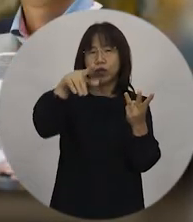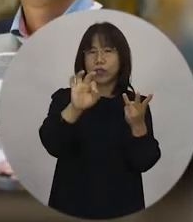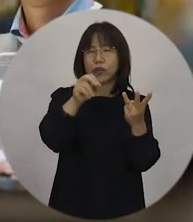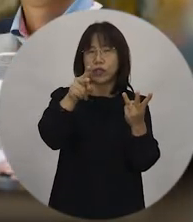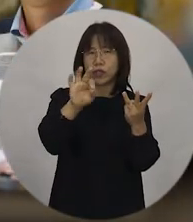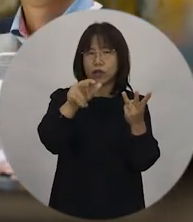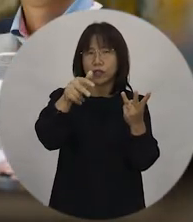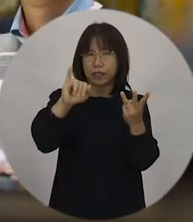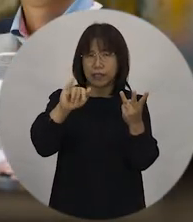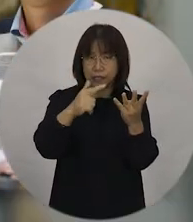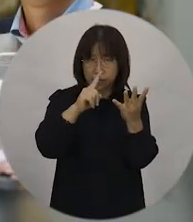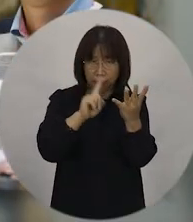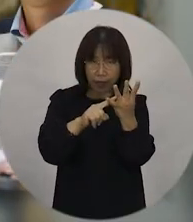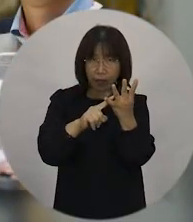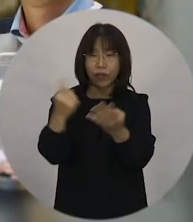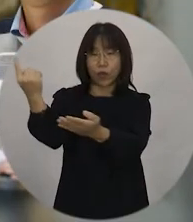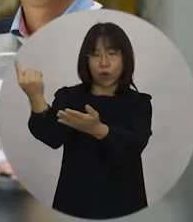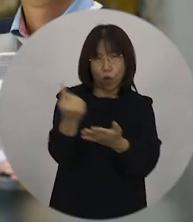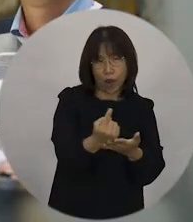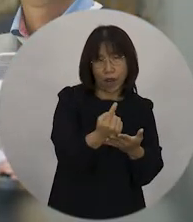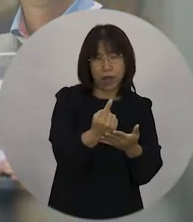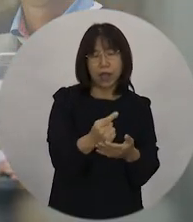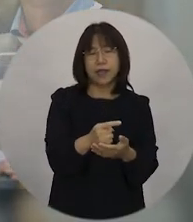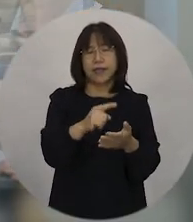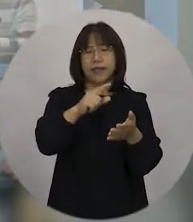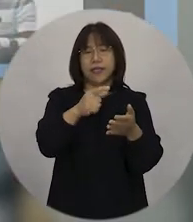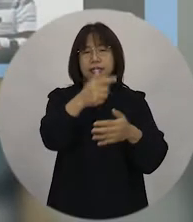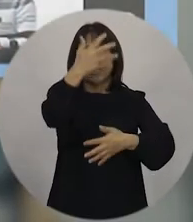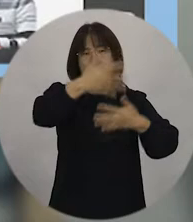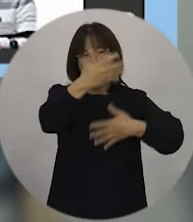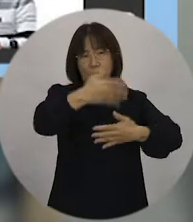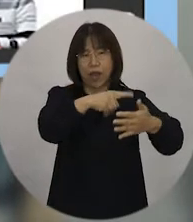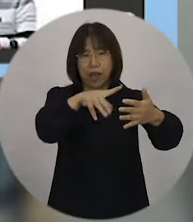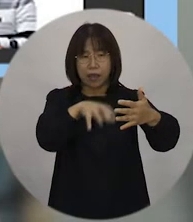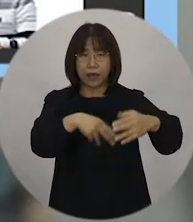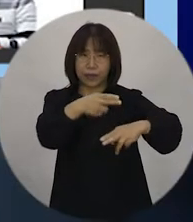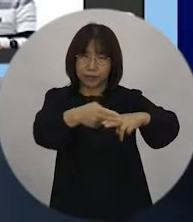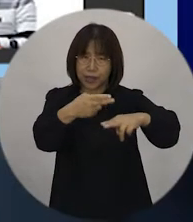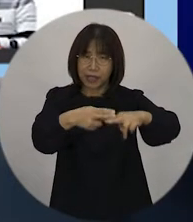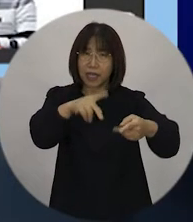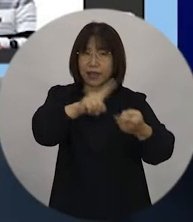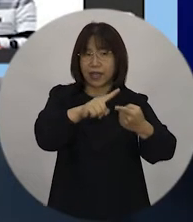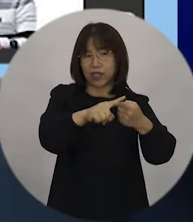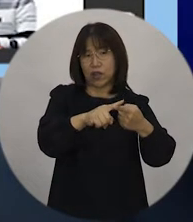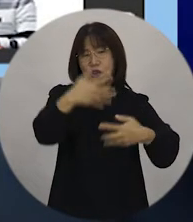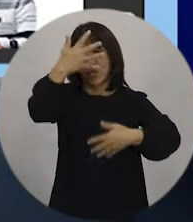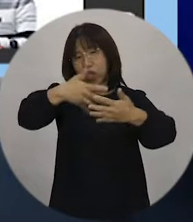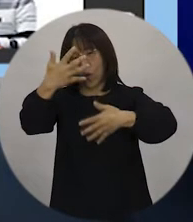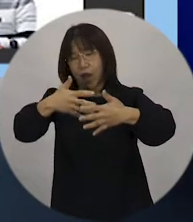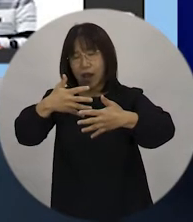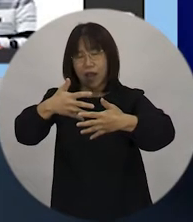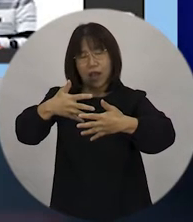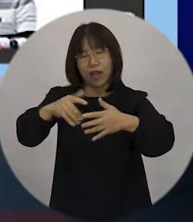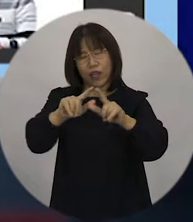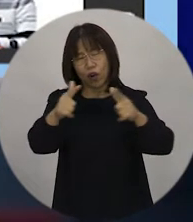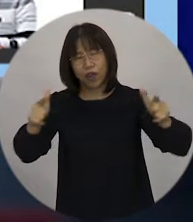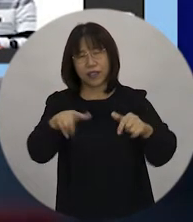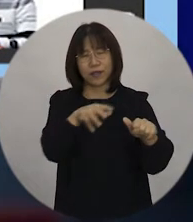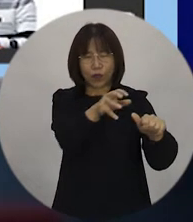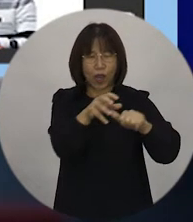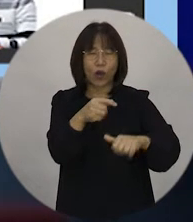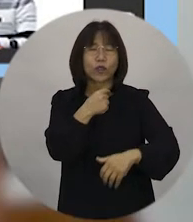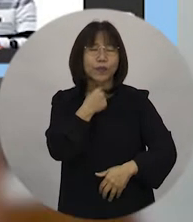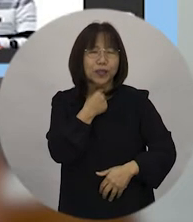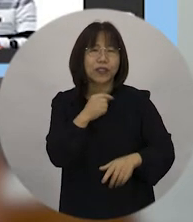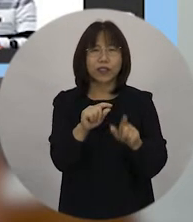등 훌륭한 강사진이 나와 시대를 보여주는 결정적 한 장면, 영화 속 음식 이야기, 영화에서 훔치고